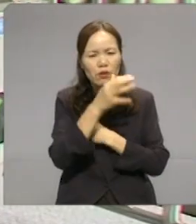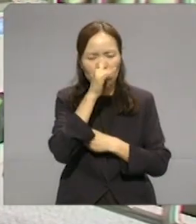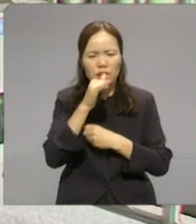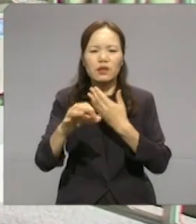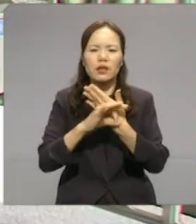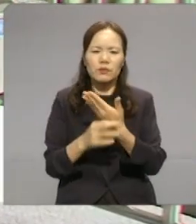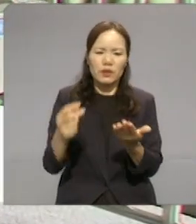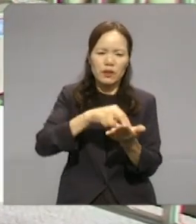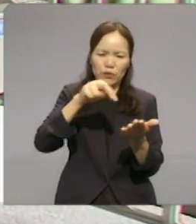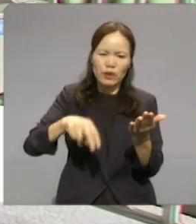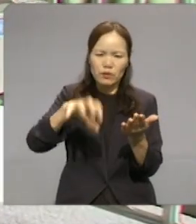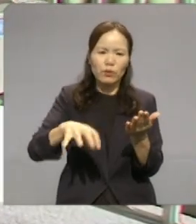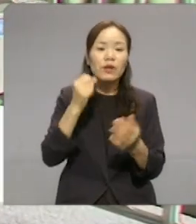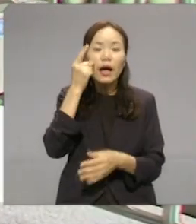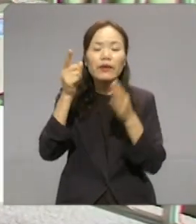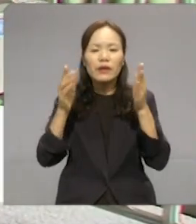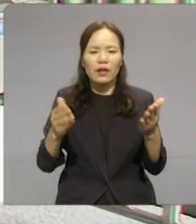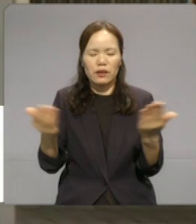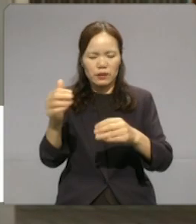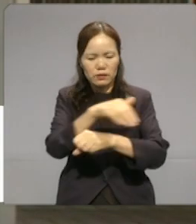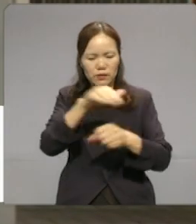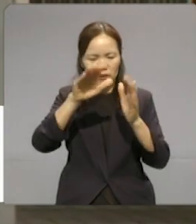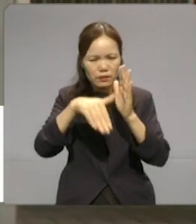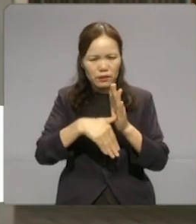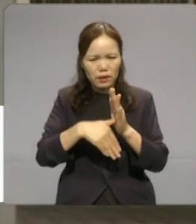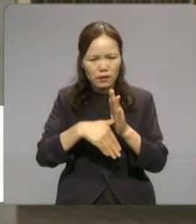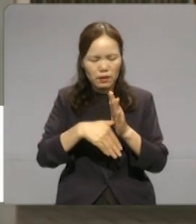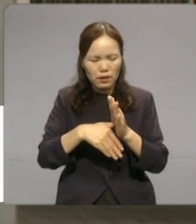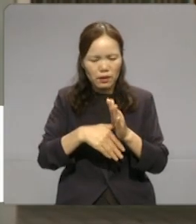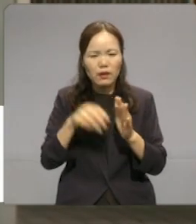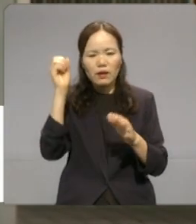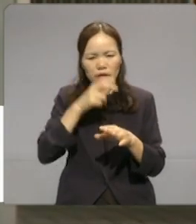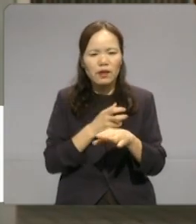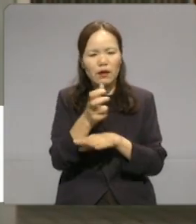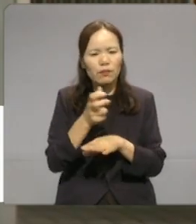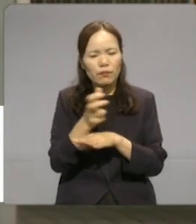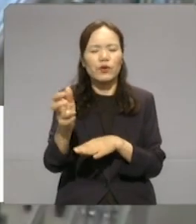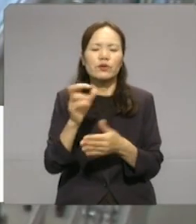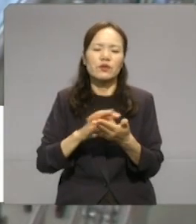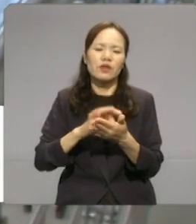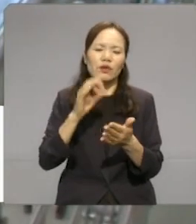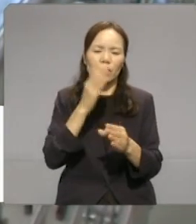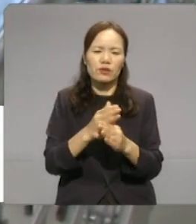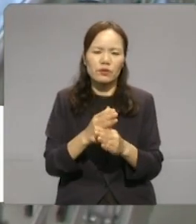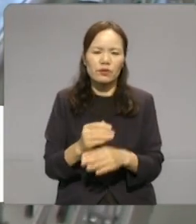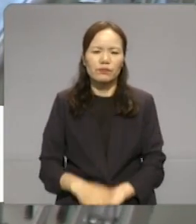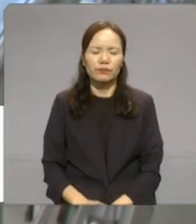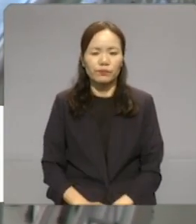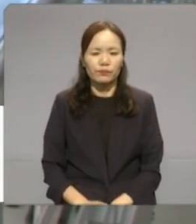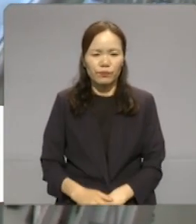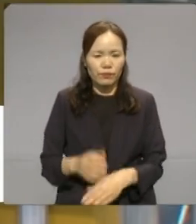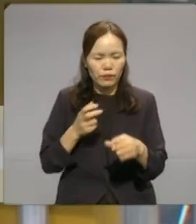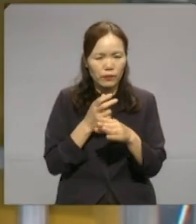임시 승강장역의 경우 한 달째 출퇴근 시간에 셔틀버스를 투입 중입니다. 탈이난 전동차 두대 때문에